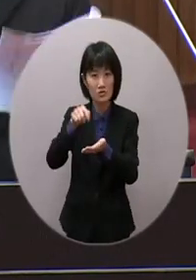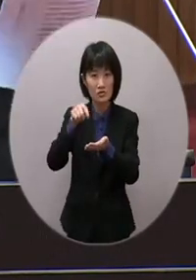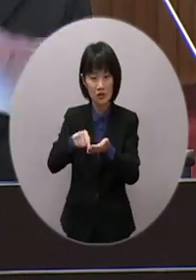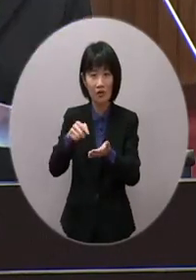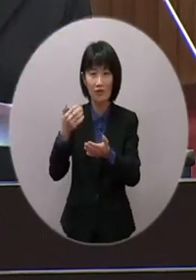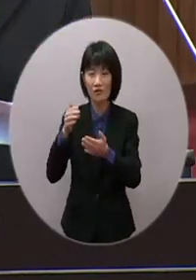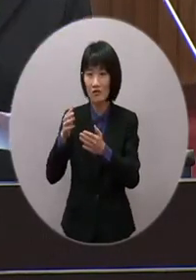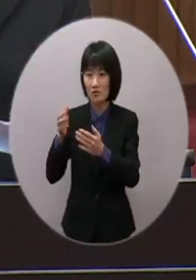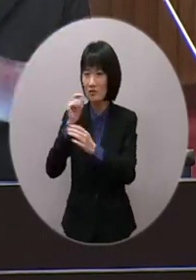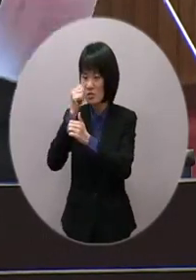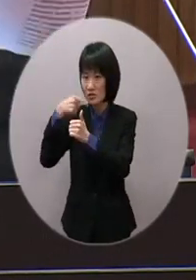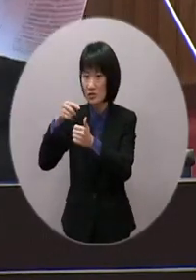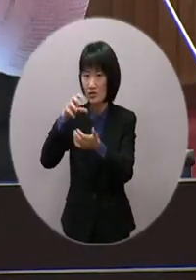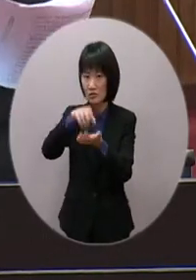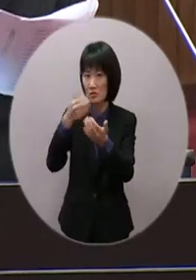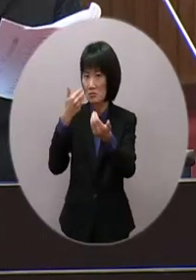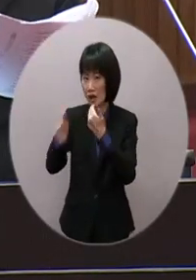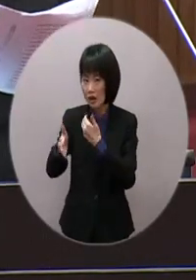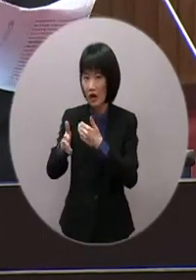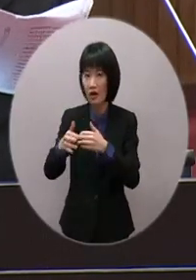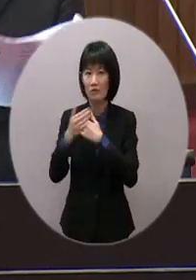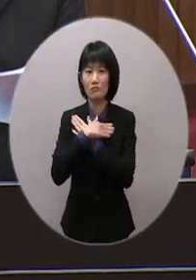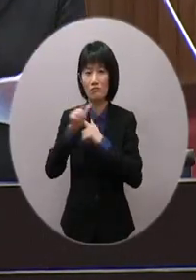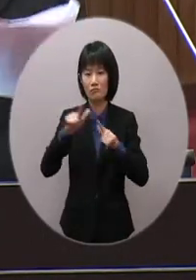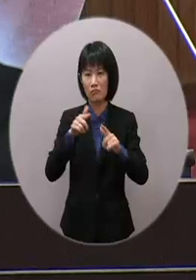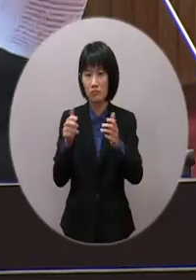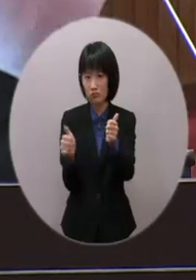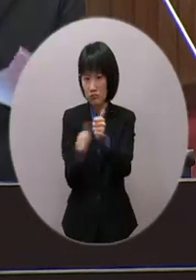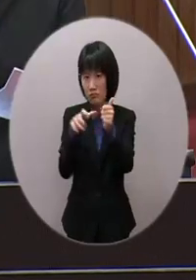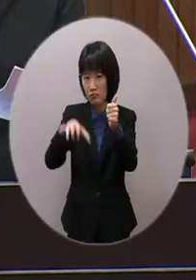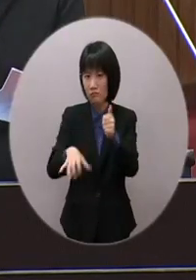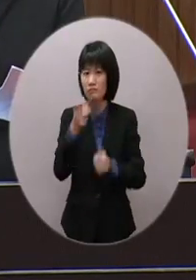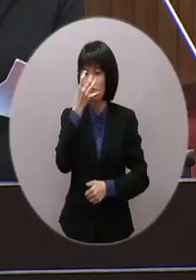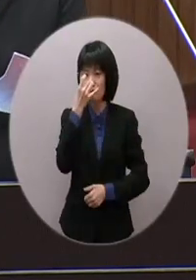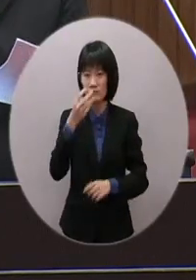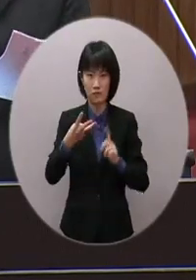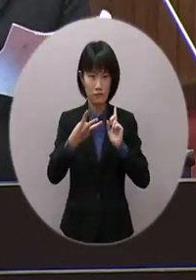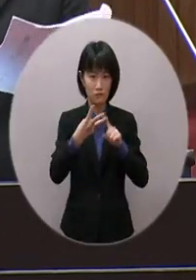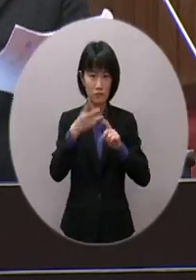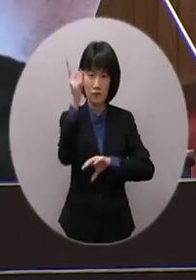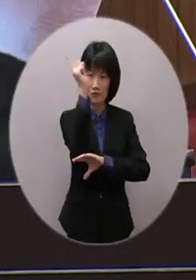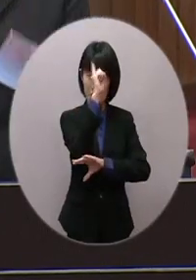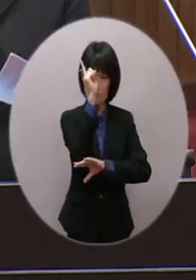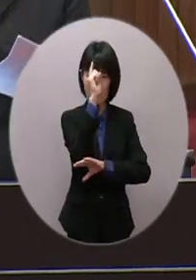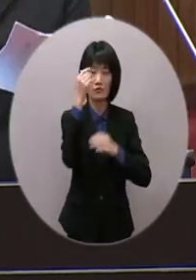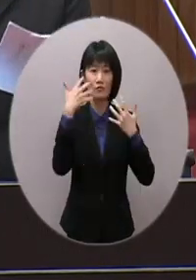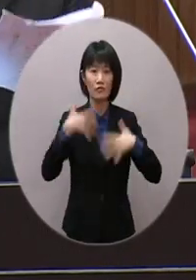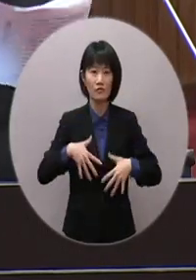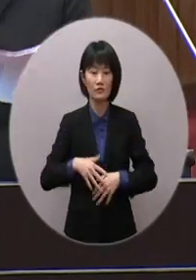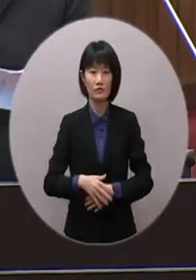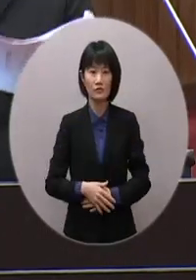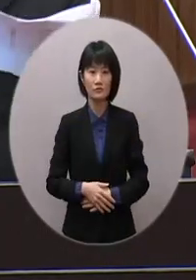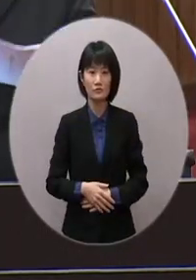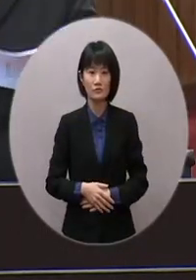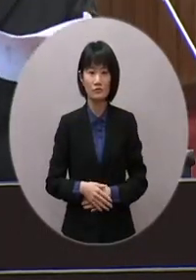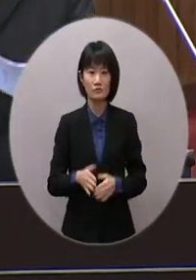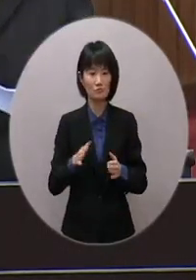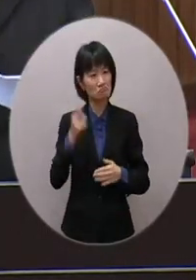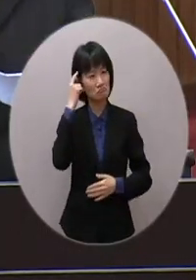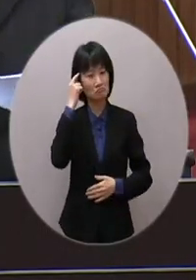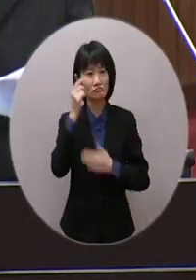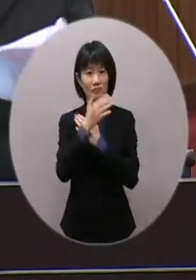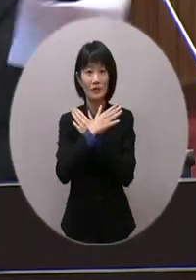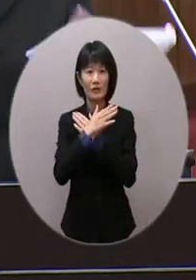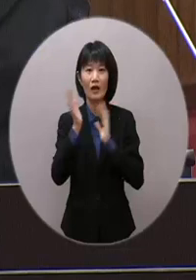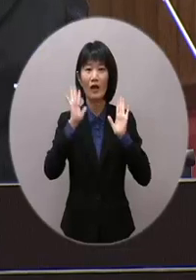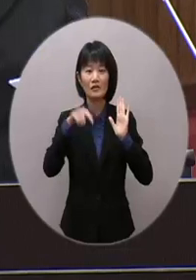也不是这样一个类别，所以它也不能够设。好，那再来是消防的问题。消防的问题，我们也顾虑到年纪小的